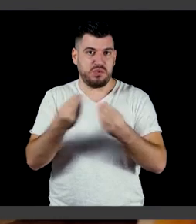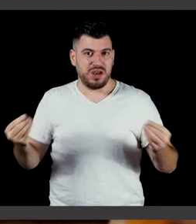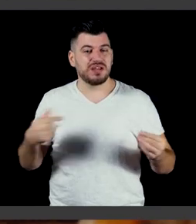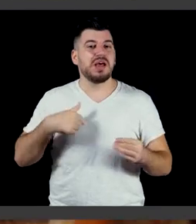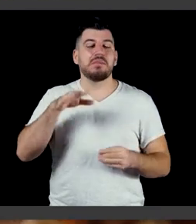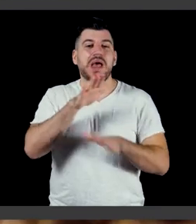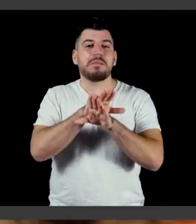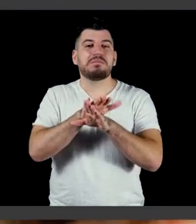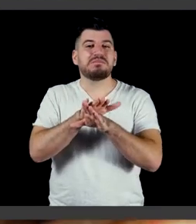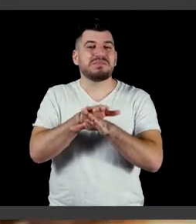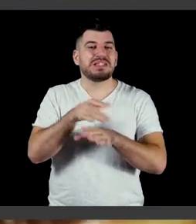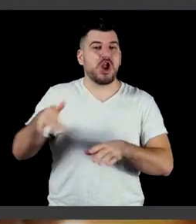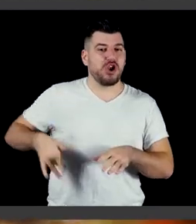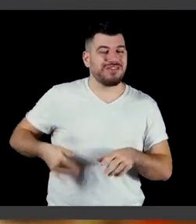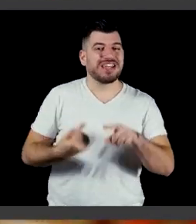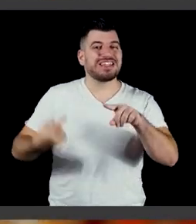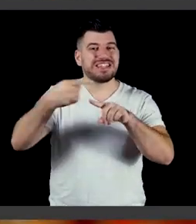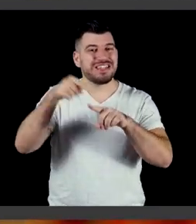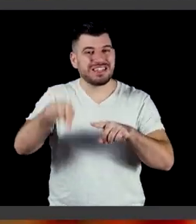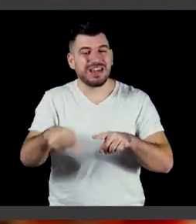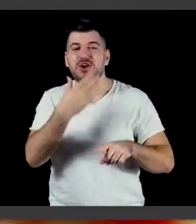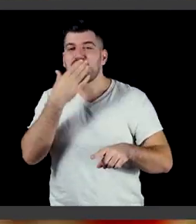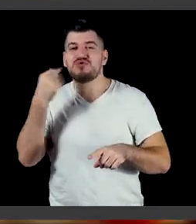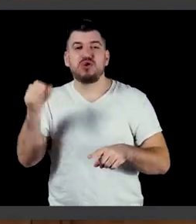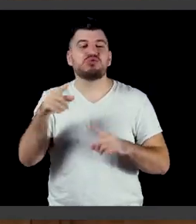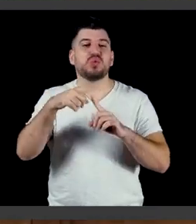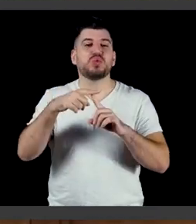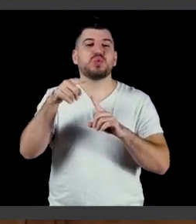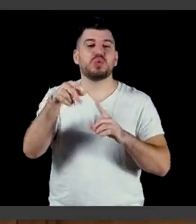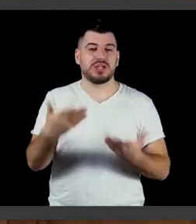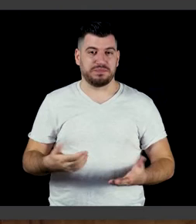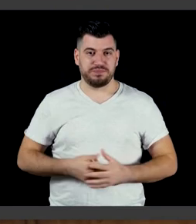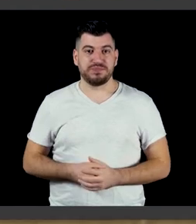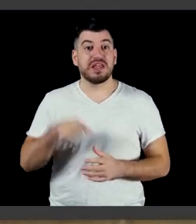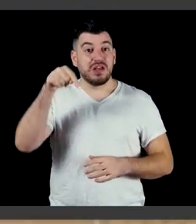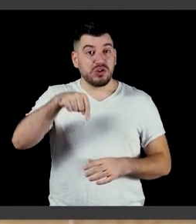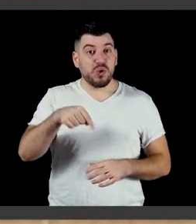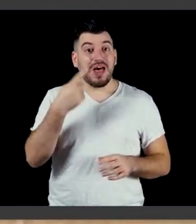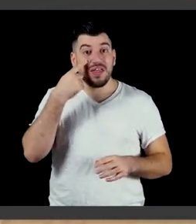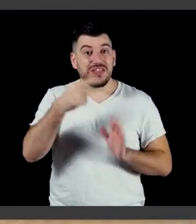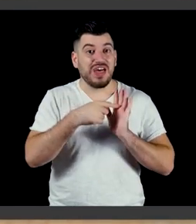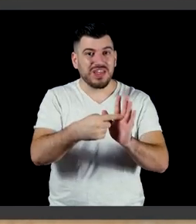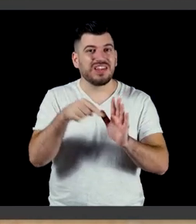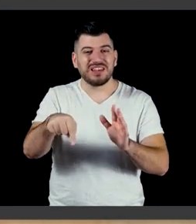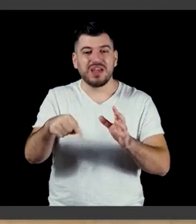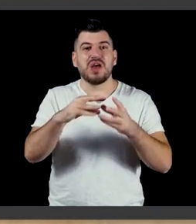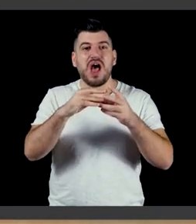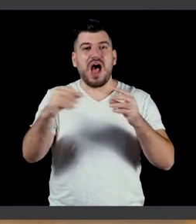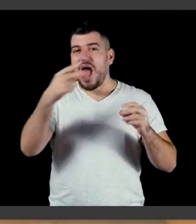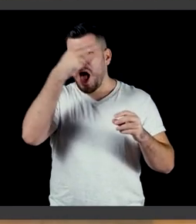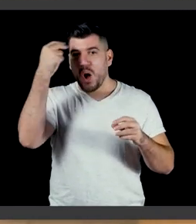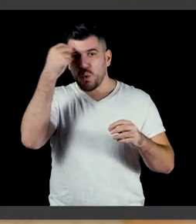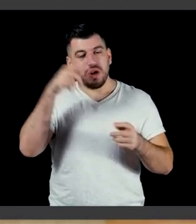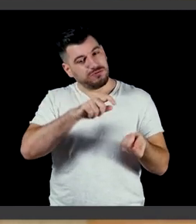σάλτσα γιαούρτι ταχίνι και τέλος το πιο νόστιμο σπιτικό τουρσί. Ουσιαστικά θα σας δείξω ένα πολύ γρήγορο τρόπο για να κάνετε αγκουράκι τουρσί. Πάμε